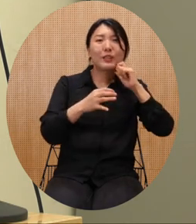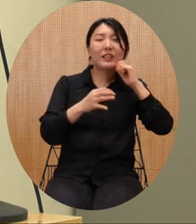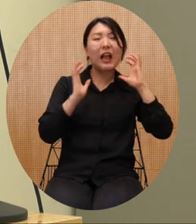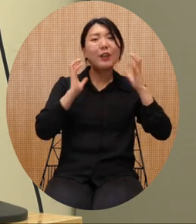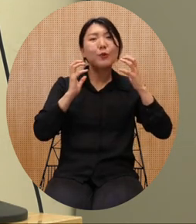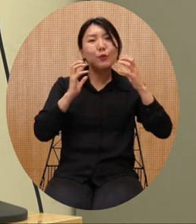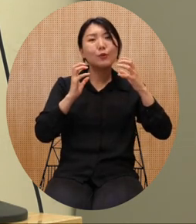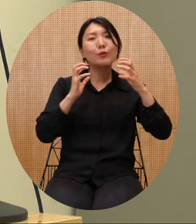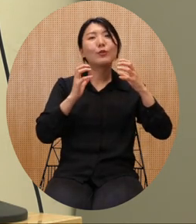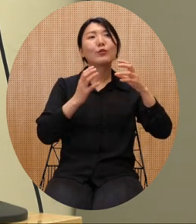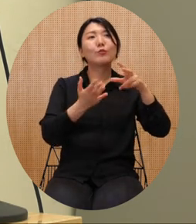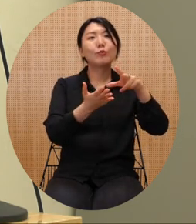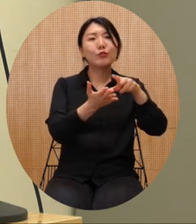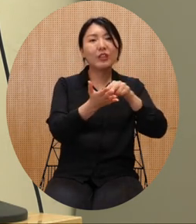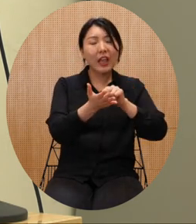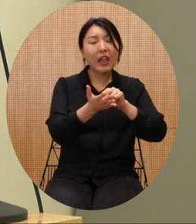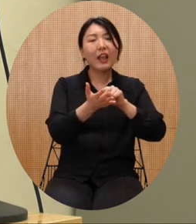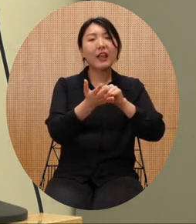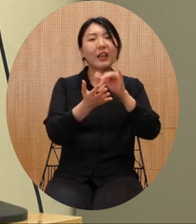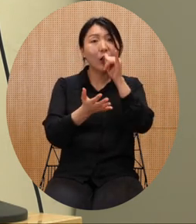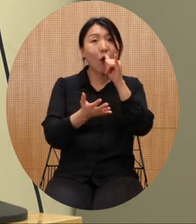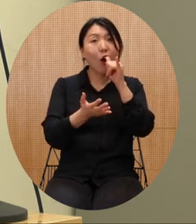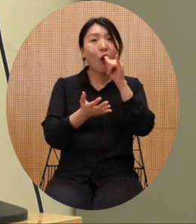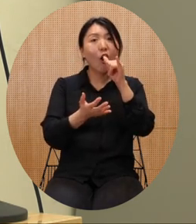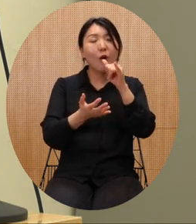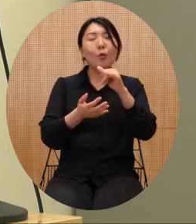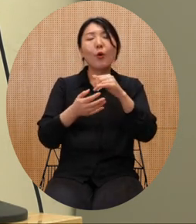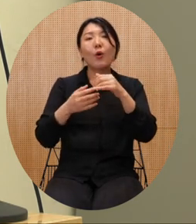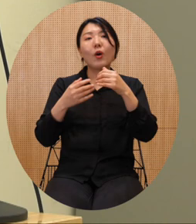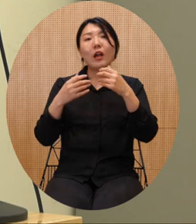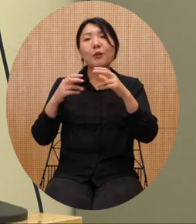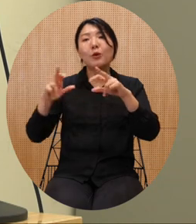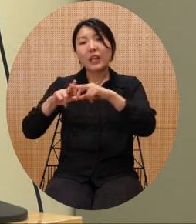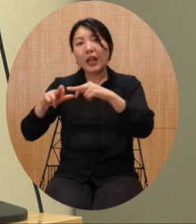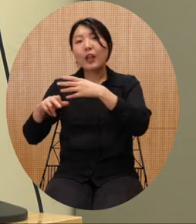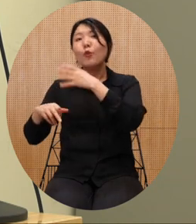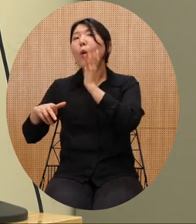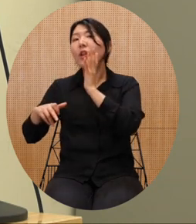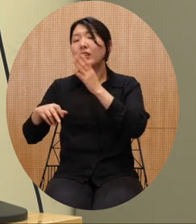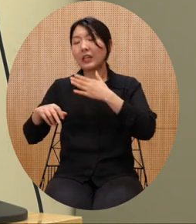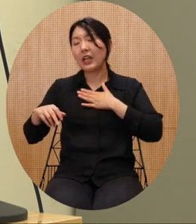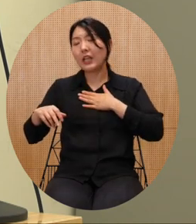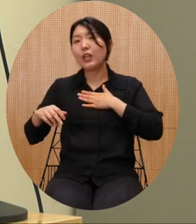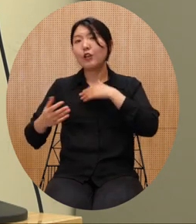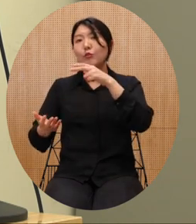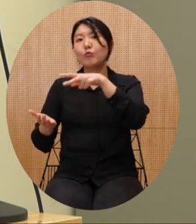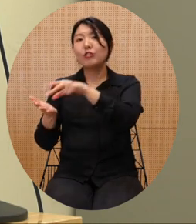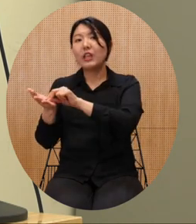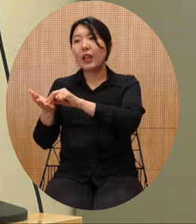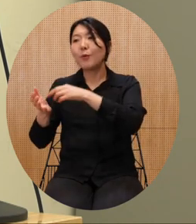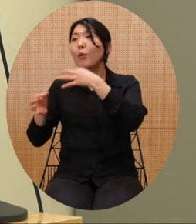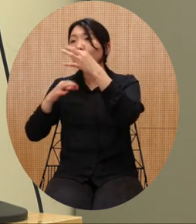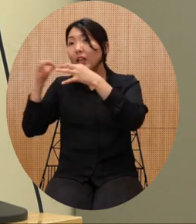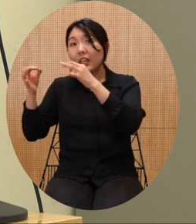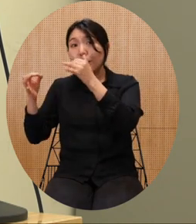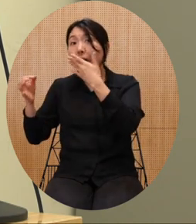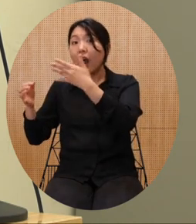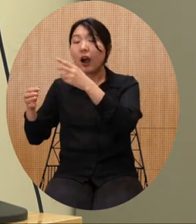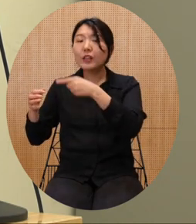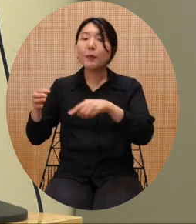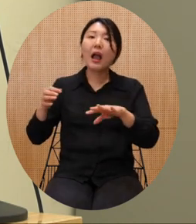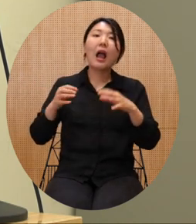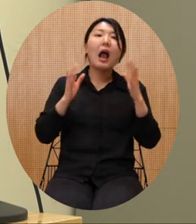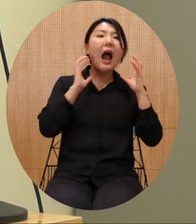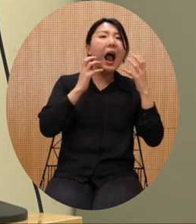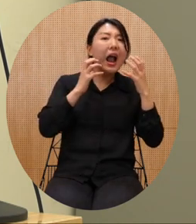뭐 노인들, 장애인분들, 청년들은 다 각각의 목소리를 가지고 내시는데 아이들은 스스로가 뭐 투표권도 없는 문제도 있지만 스스로